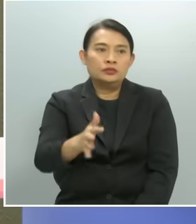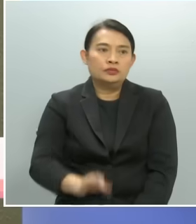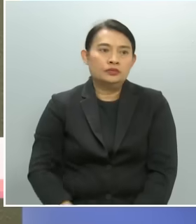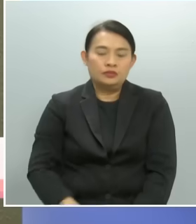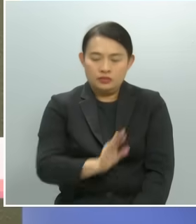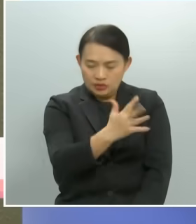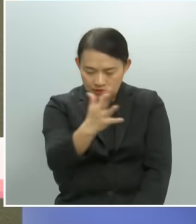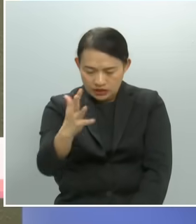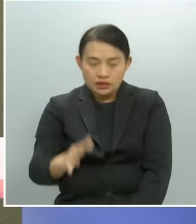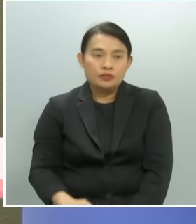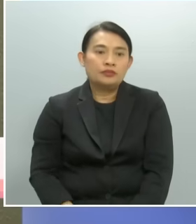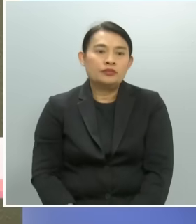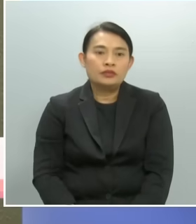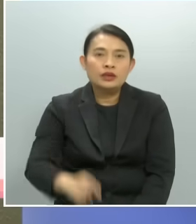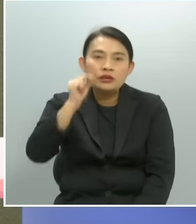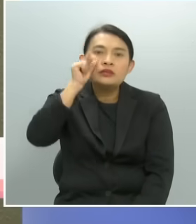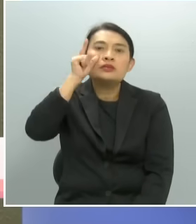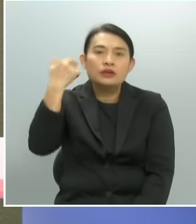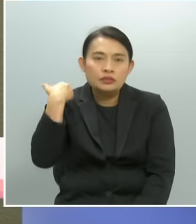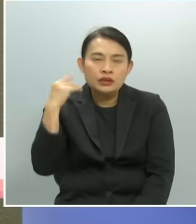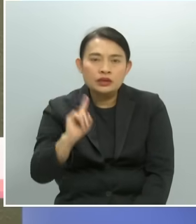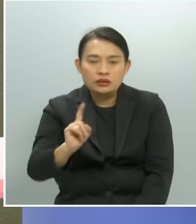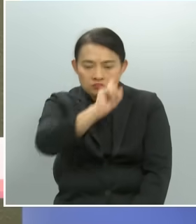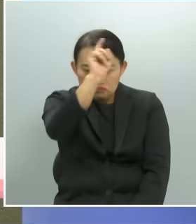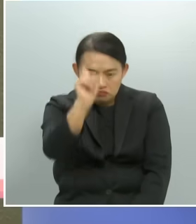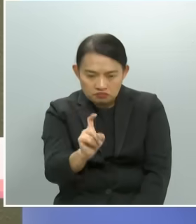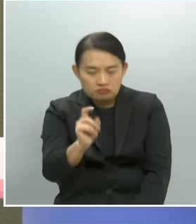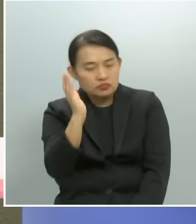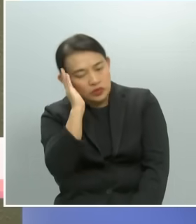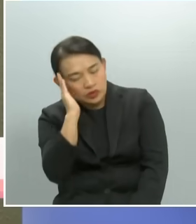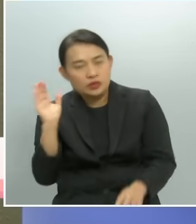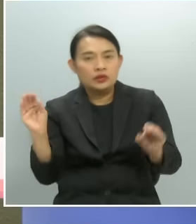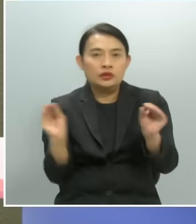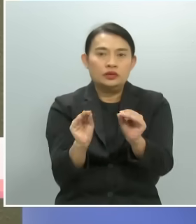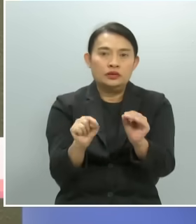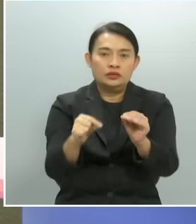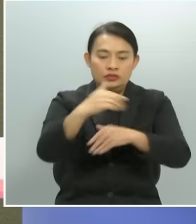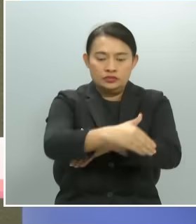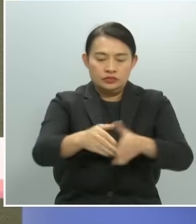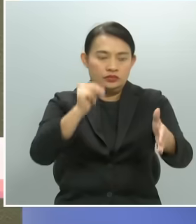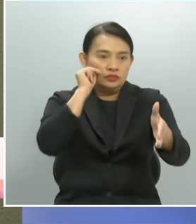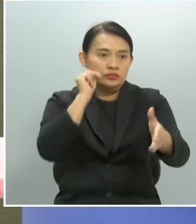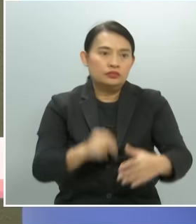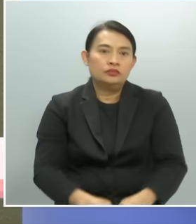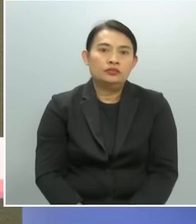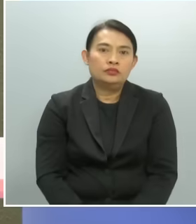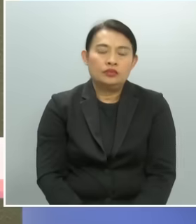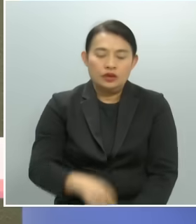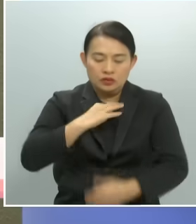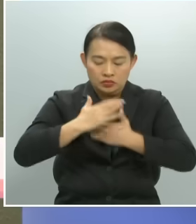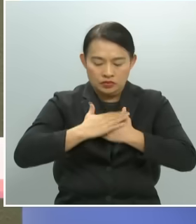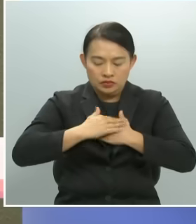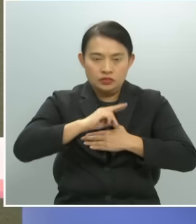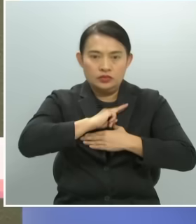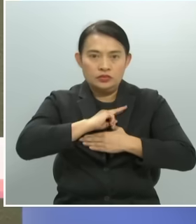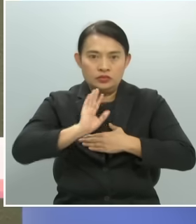แน่ๆแล้วพอตื่นมาเนี่ยมันมีได้ยังไงเพราะเขานอนติดกับผนังห้องน้ำเนี่ยนะฮะหลังจากนั้นครับตั้งสติได้ครับเดินไป